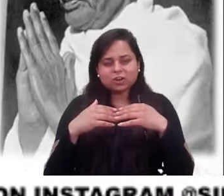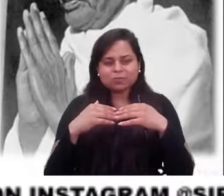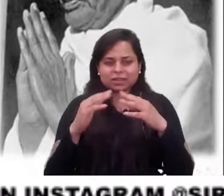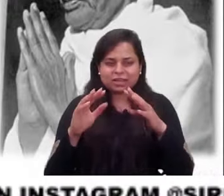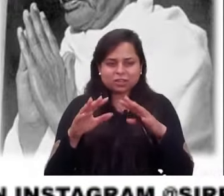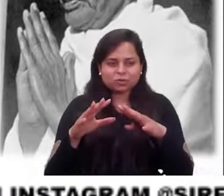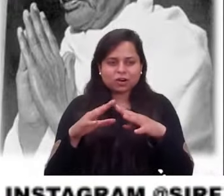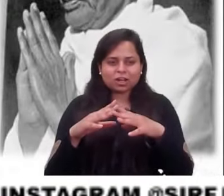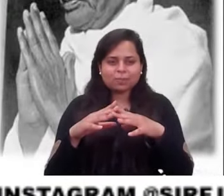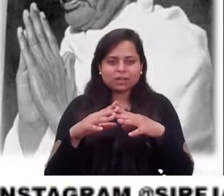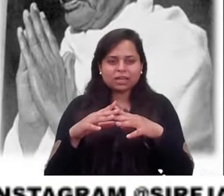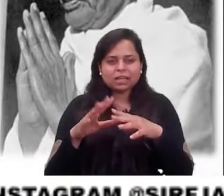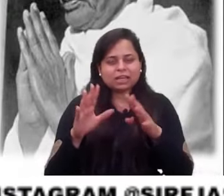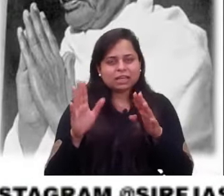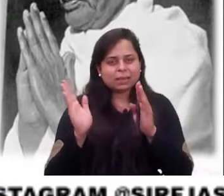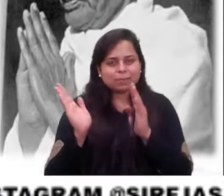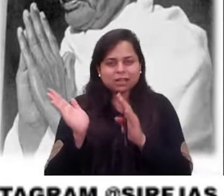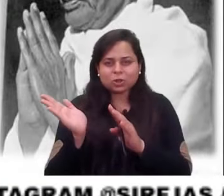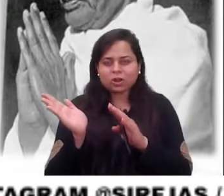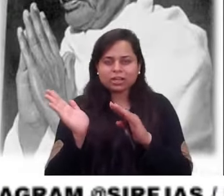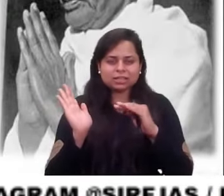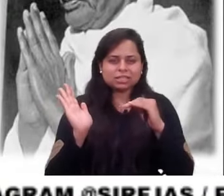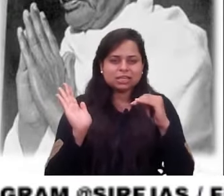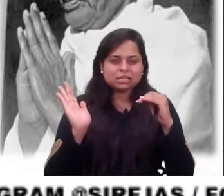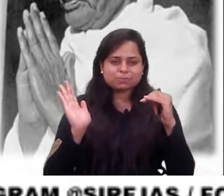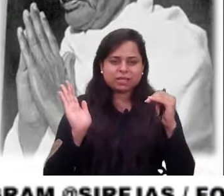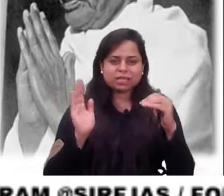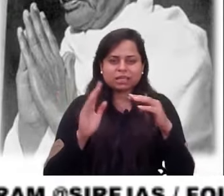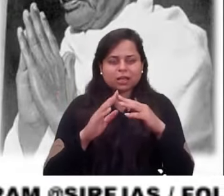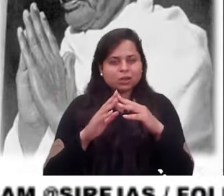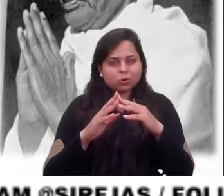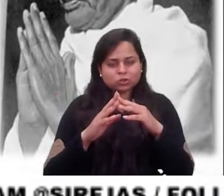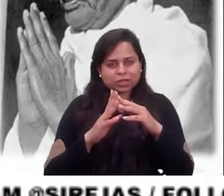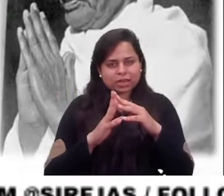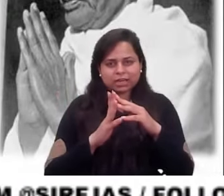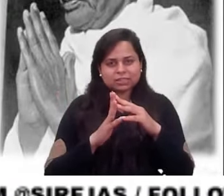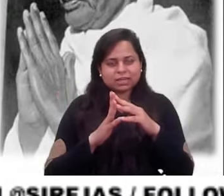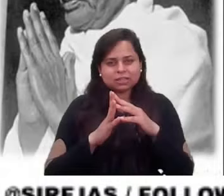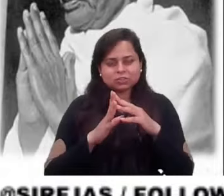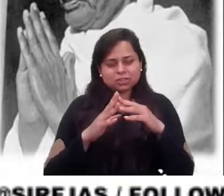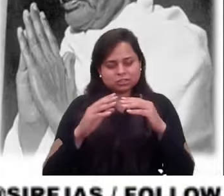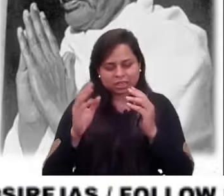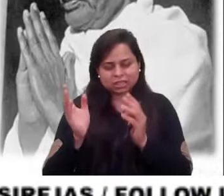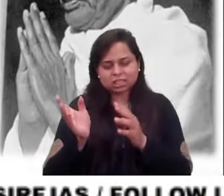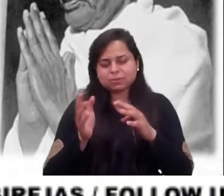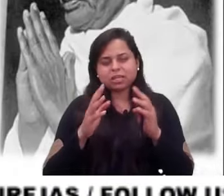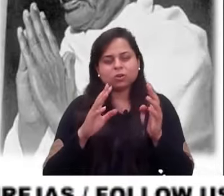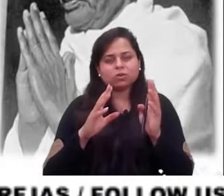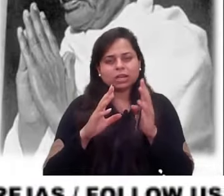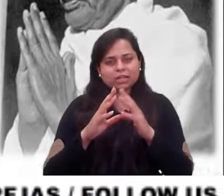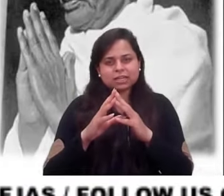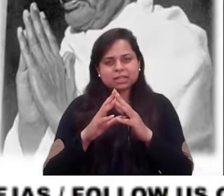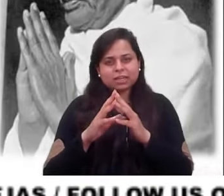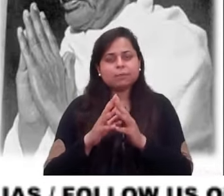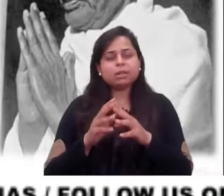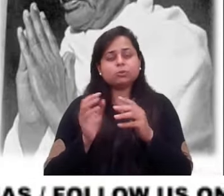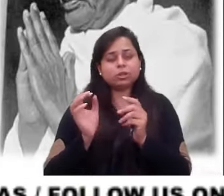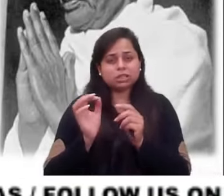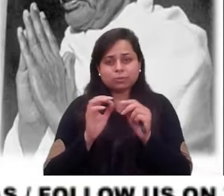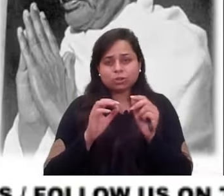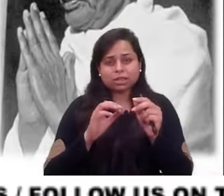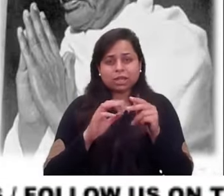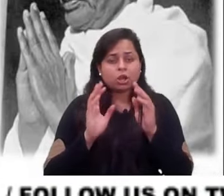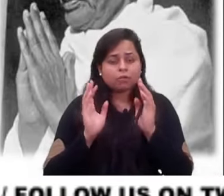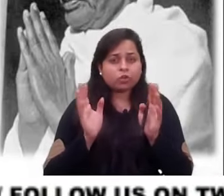इच्छा है ड्रॉप करने की तो वह ऐड करें कि यह बात non-hindi स्पीकिंग लोग यह नहीं डिसाइड केयर इन हिंदी स्पीकिंग लोग नहीं डिसाइड करें